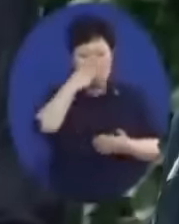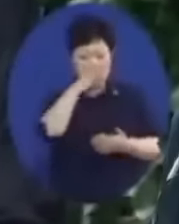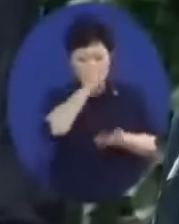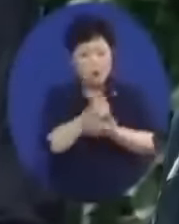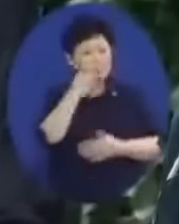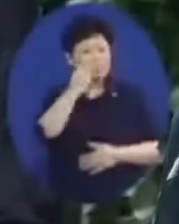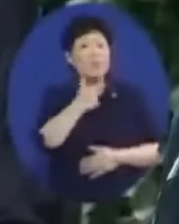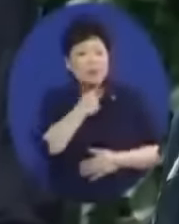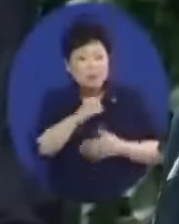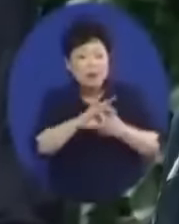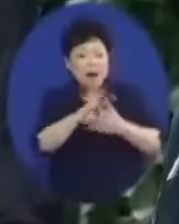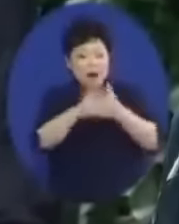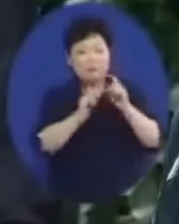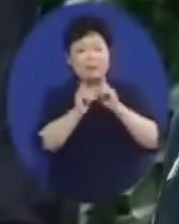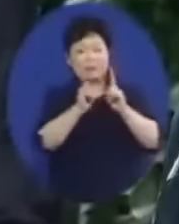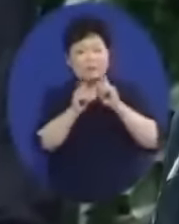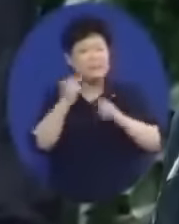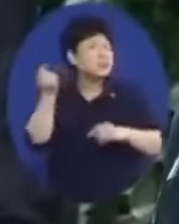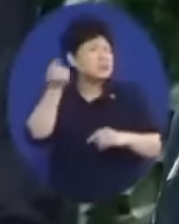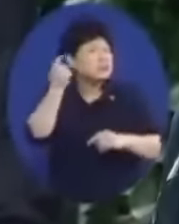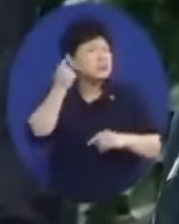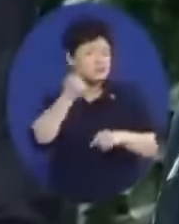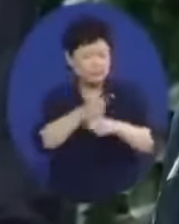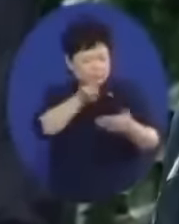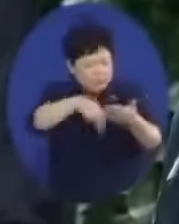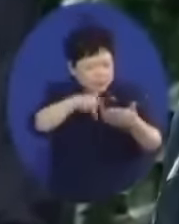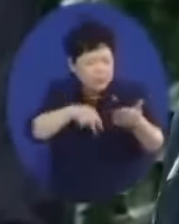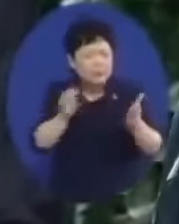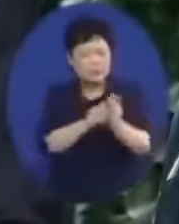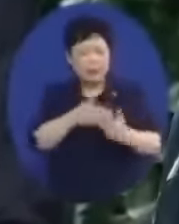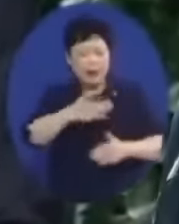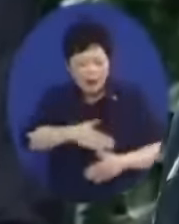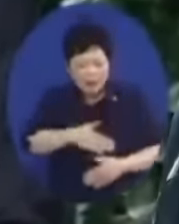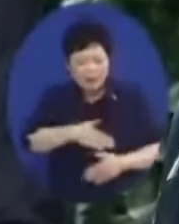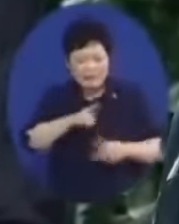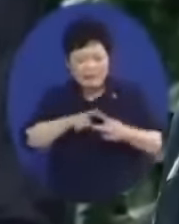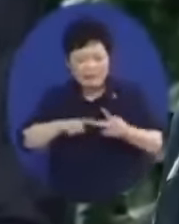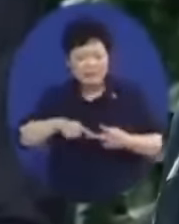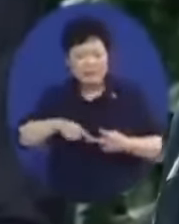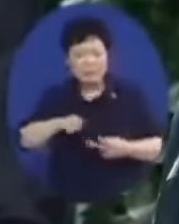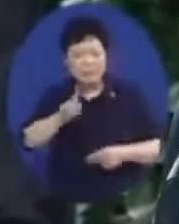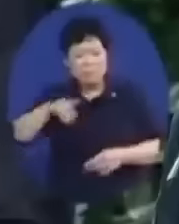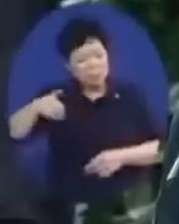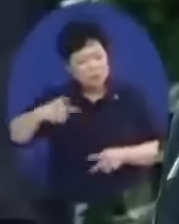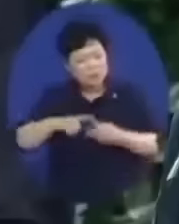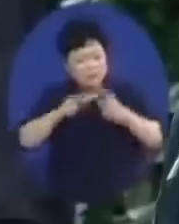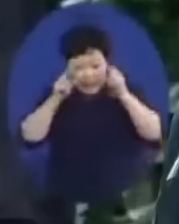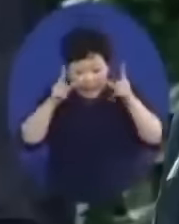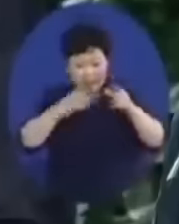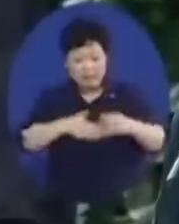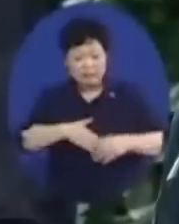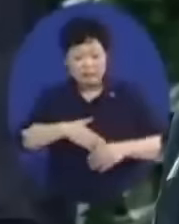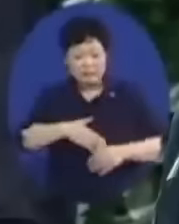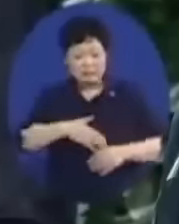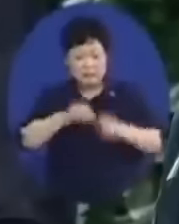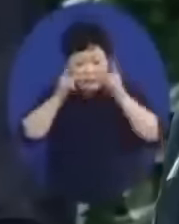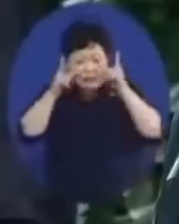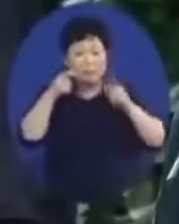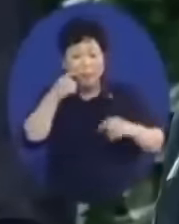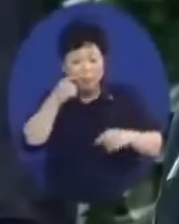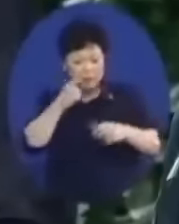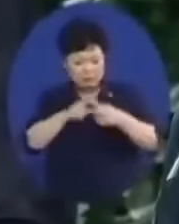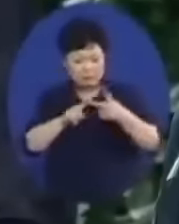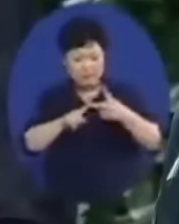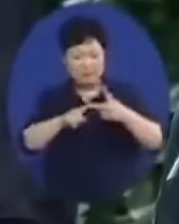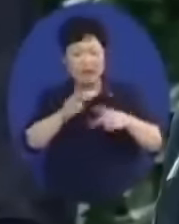형통하려면 말씀을 먹어야 된다는 것입니다. 알든지 못하든지 깨닫든지 못 깨닫든지 먹어야